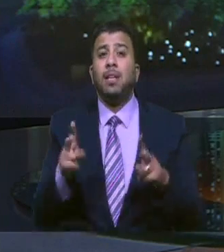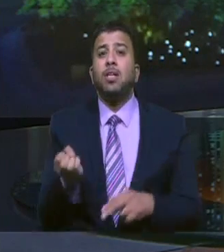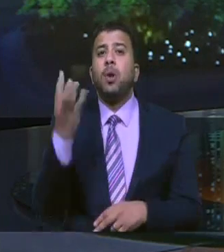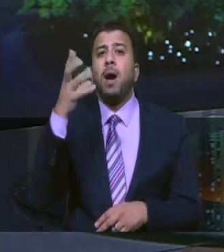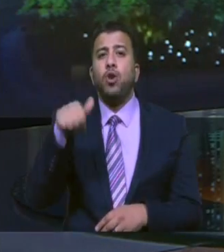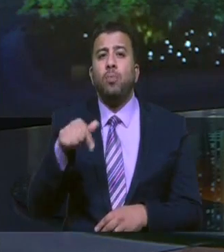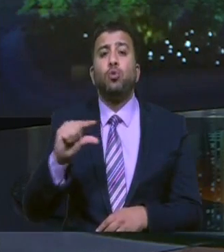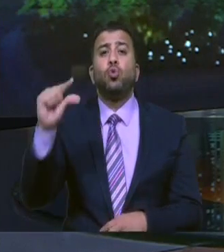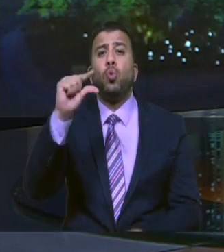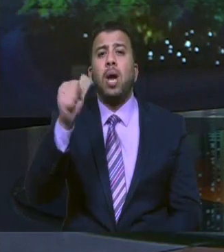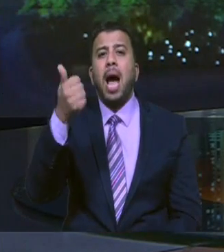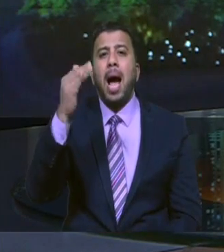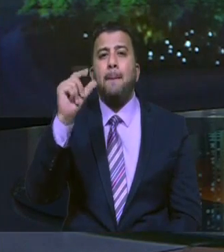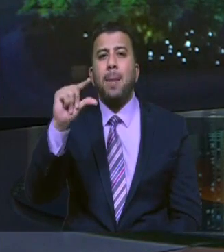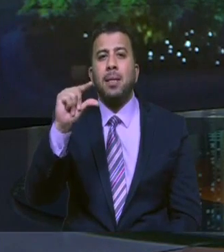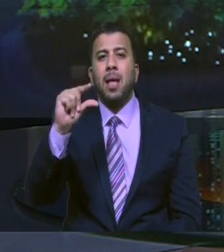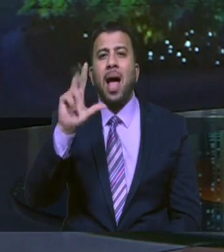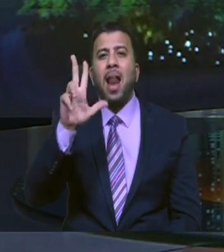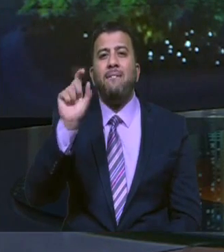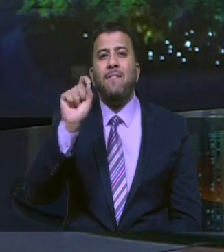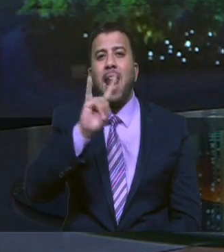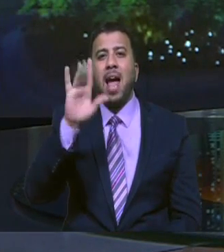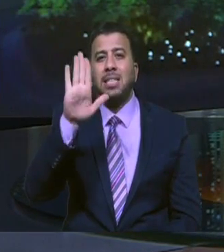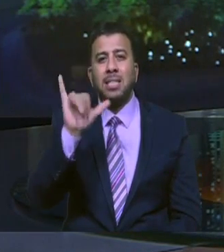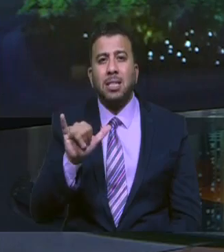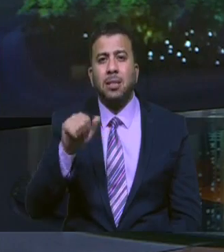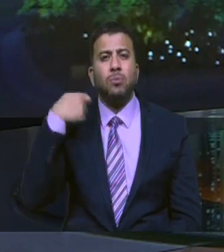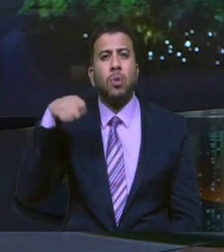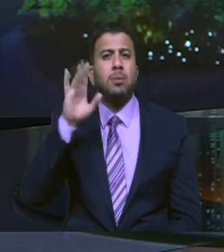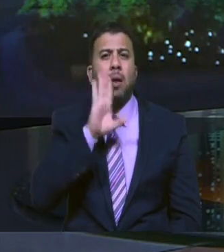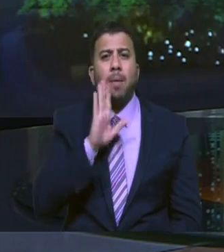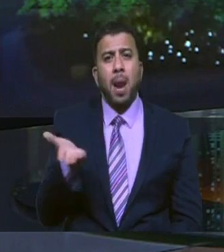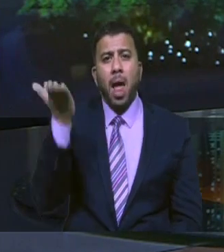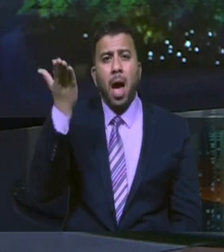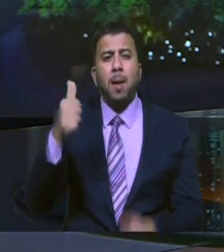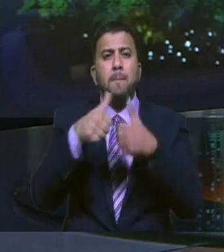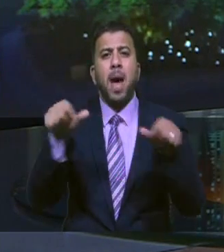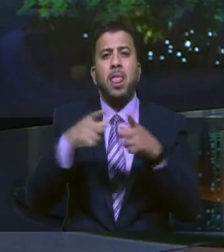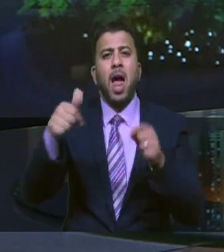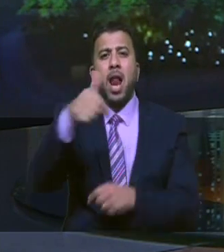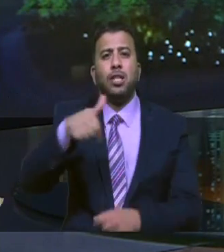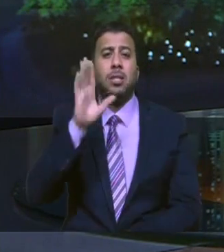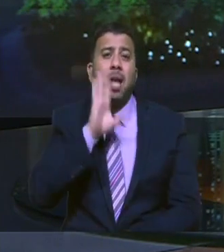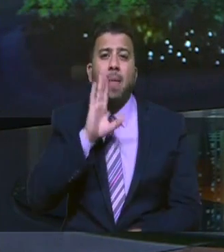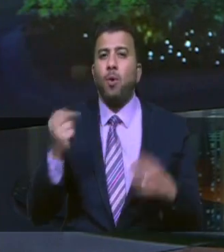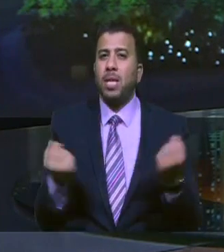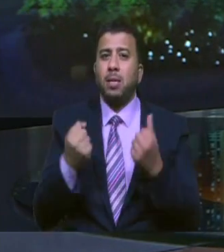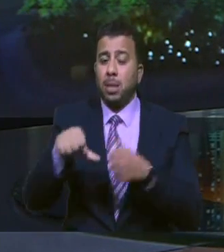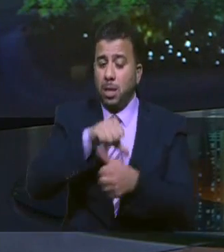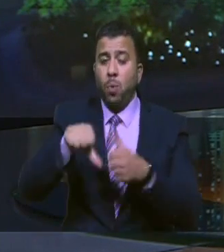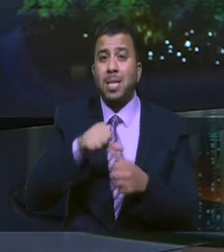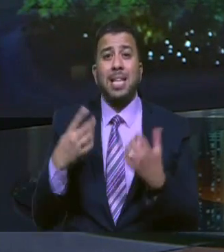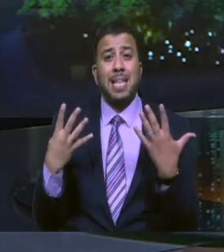افتتح صباح اليوم معالي الدكتور أحمد بلهول الفلاسي وزير دولة لشؤون التعليم العالي معرض الخليج للتعليم والتدريب